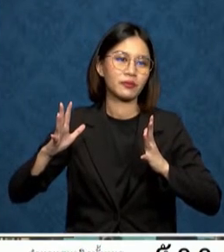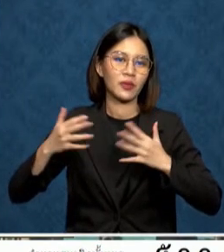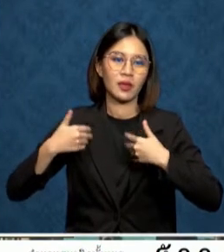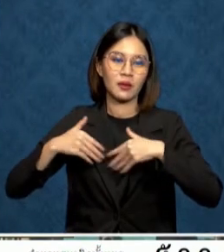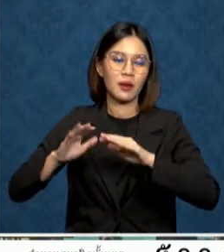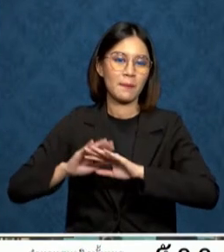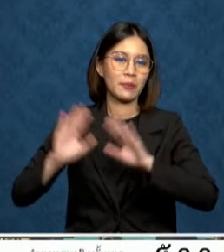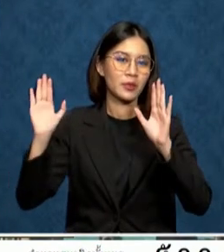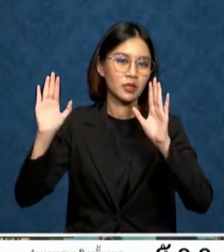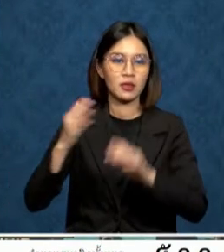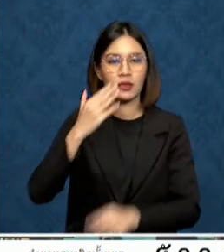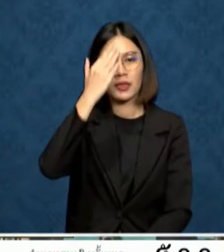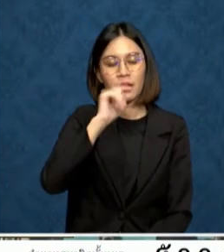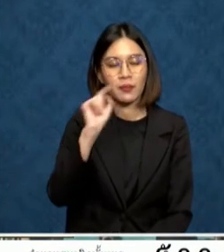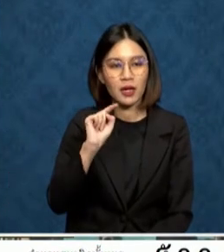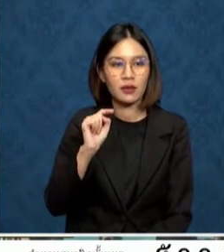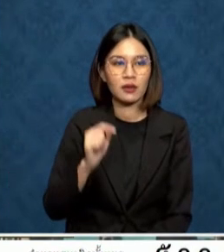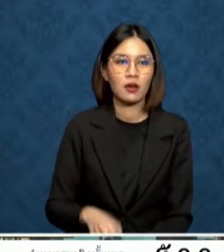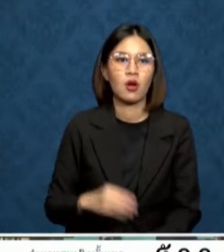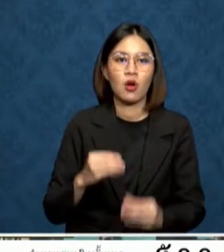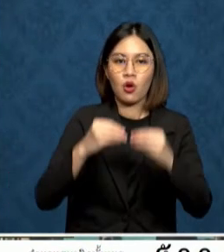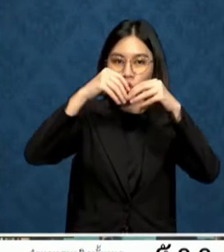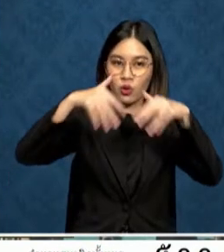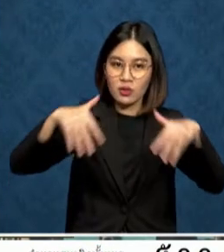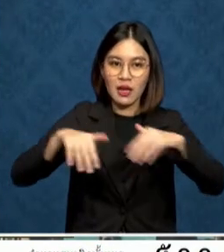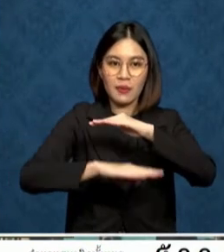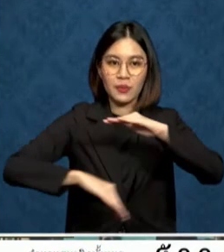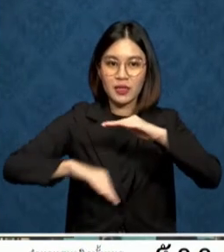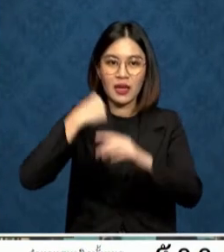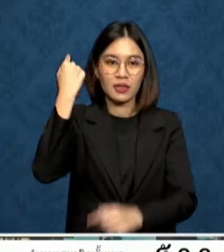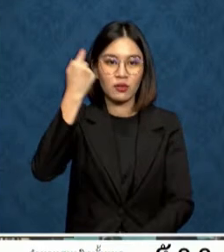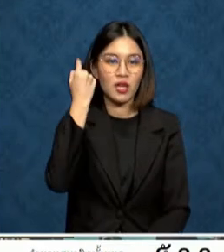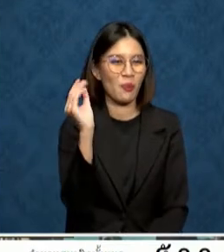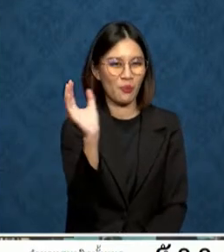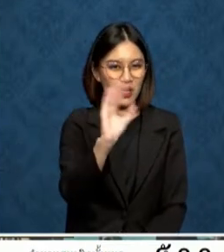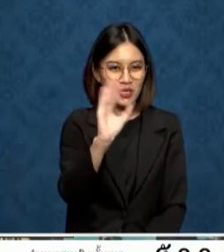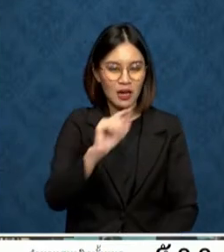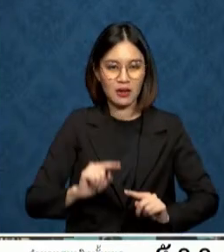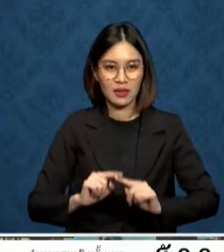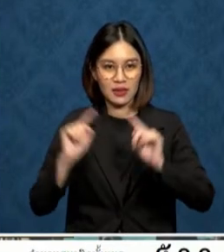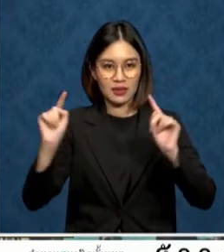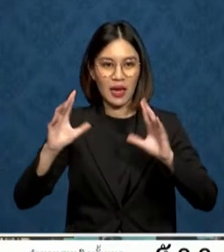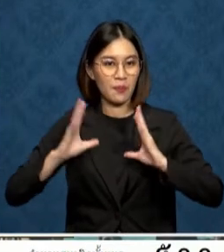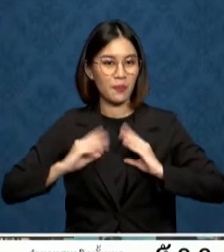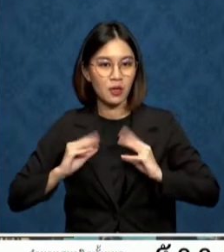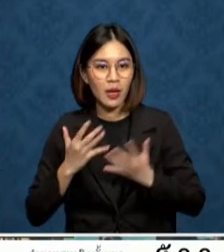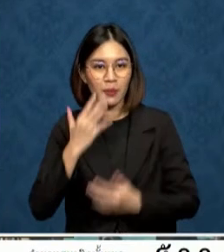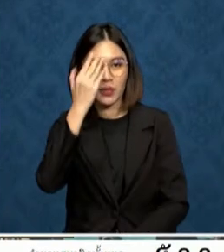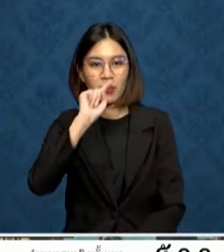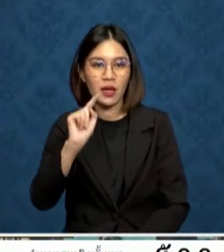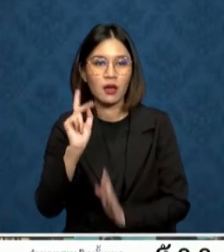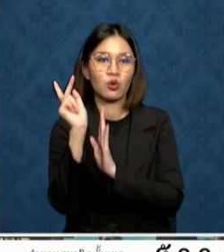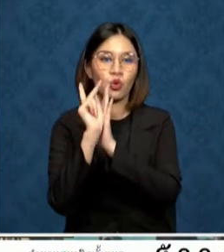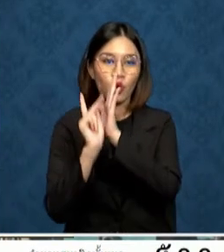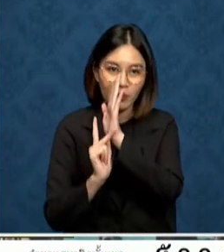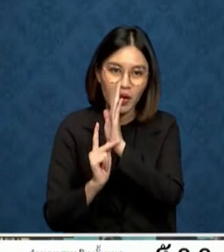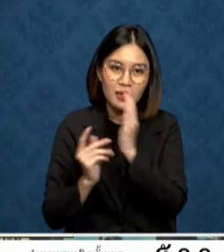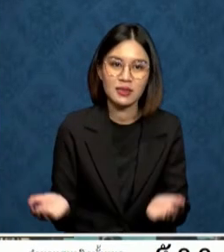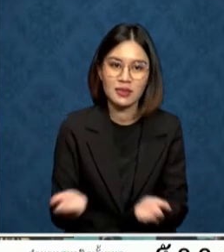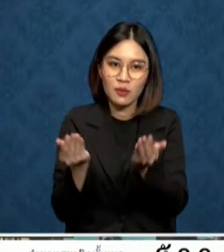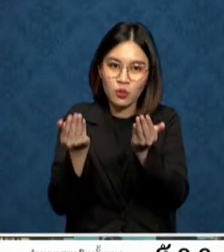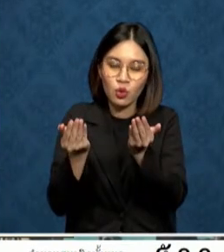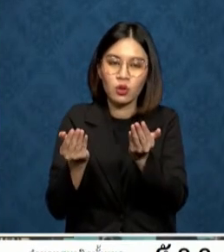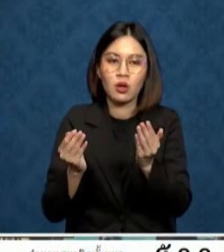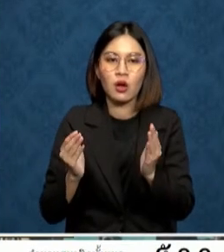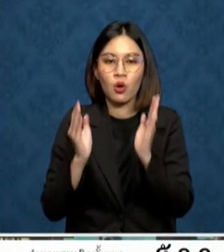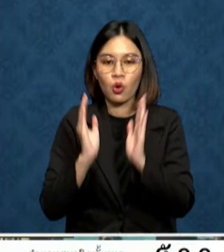อะไรมันไม่ใช่เพราะว่าเราไม่มีโครงสร้างพื้นฐานด้านการท่องเที่ยวนะครับแต่เราโดนปฏิเสธเพราะว่ากฎหมายที่สนับสนุนส่งเสริม